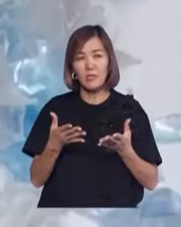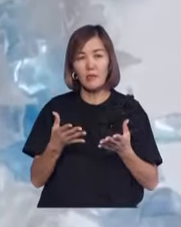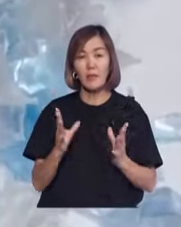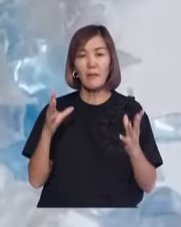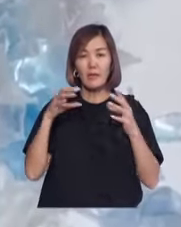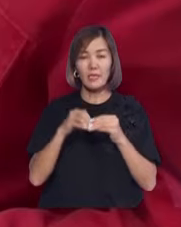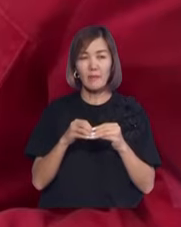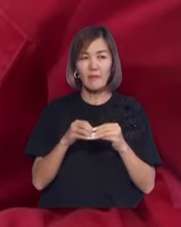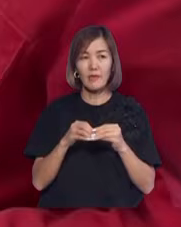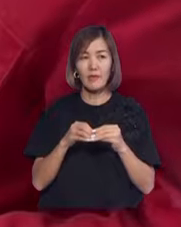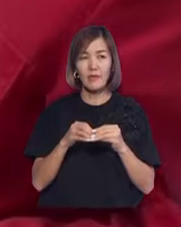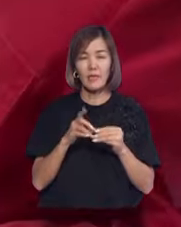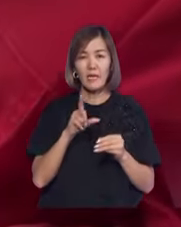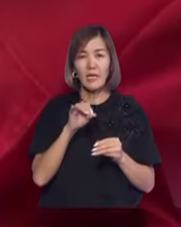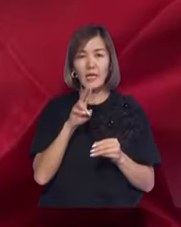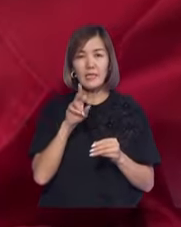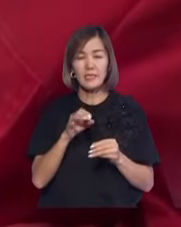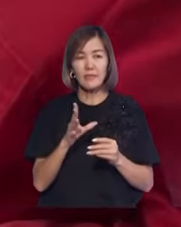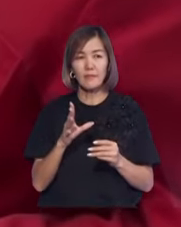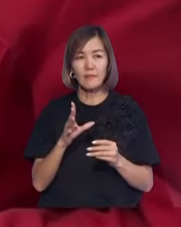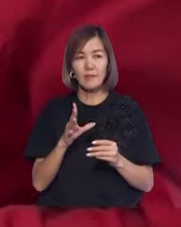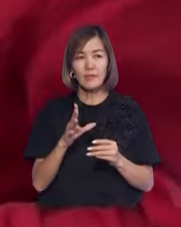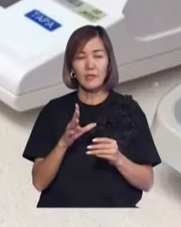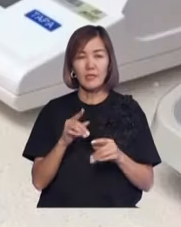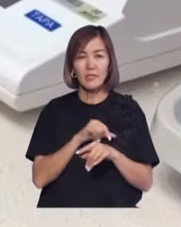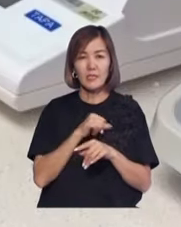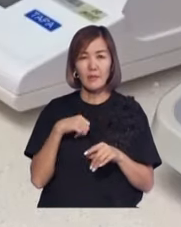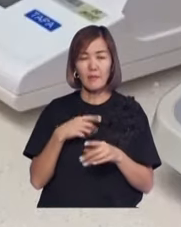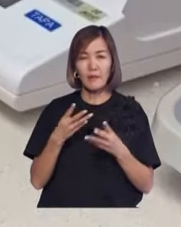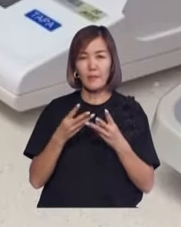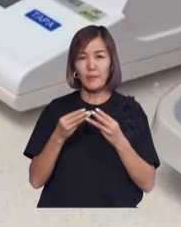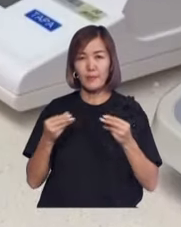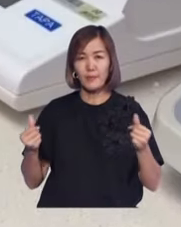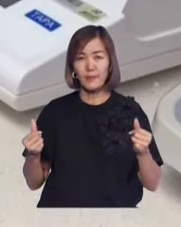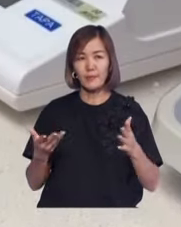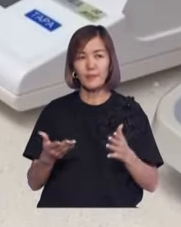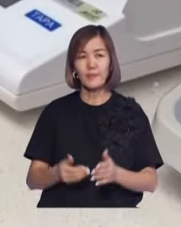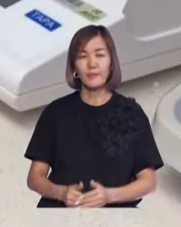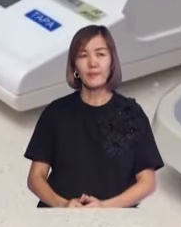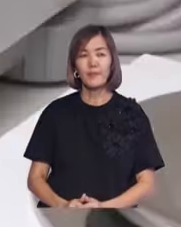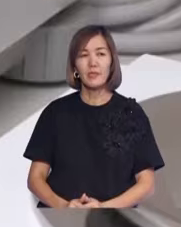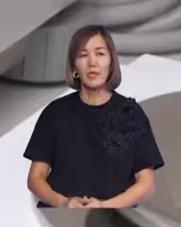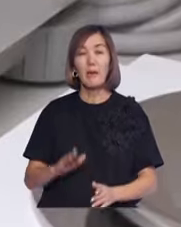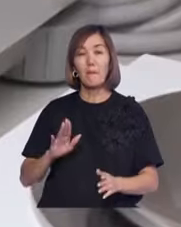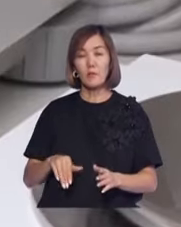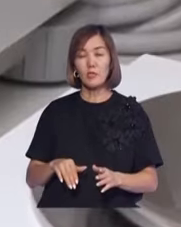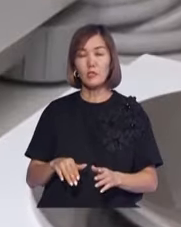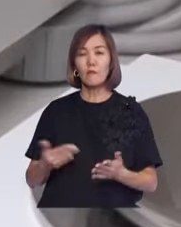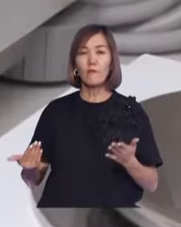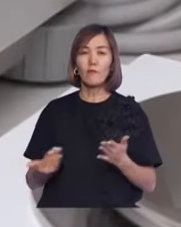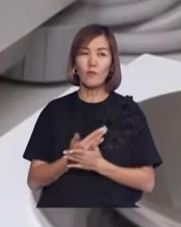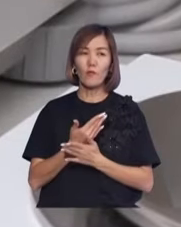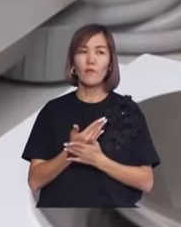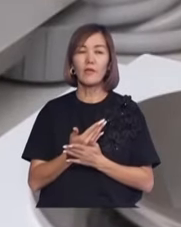добавлении определенного энзима на его поверхность она начинала эродировать и возвращала к жизни спрятанные внутри споры, после чего они вновь